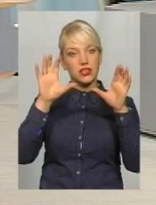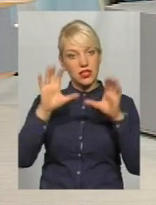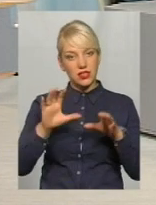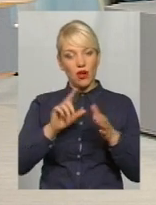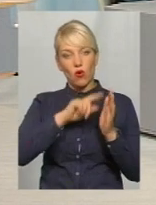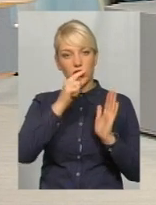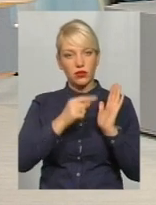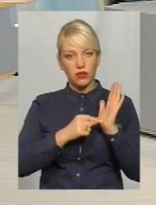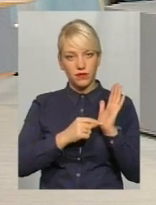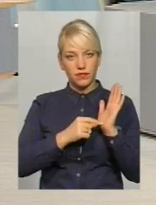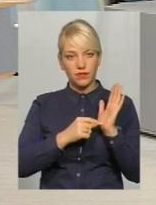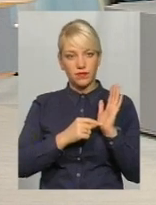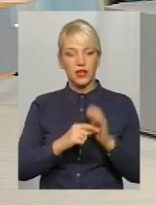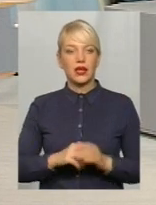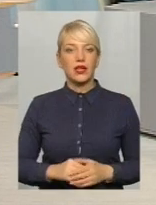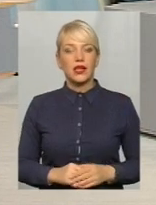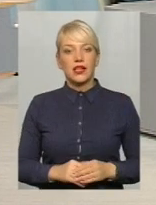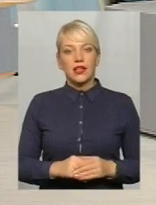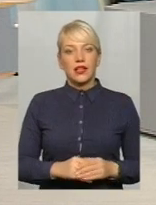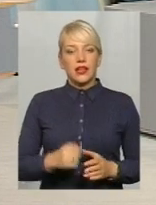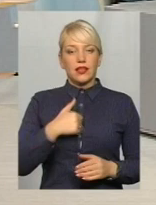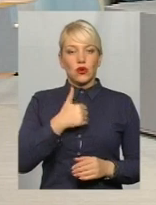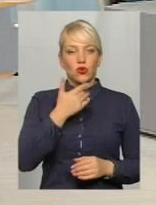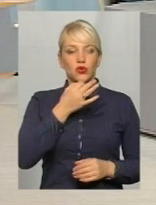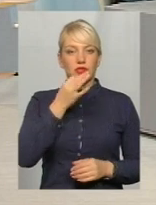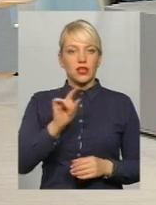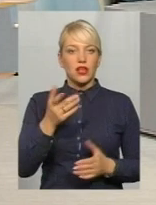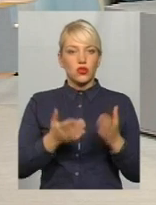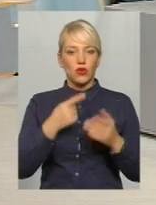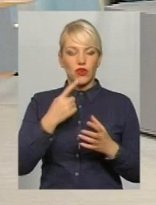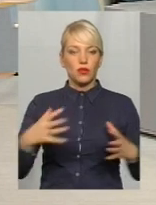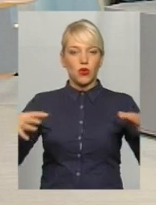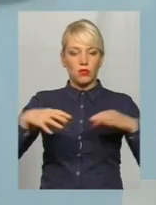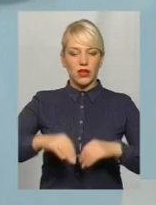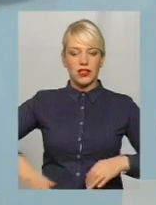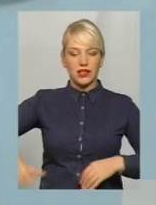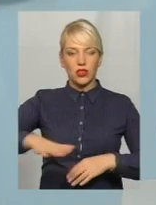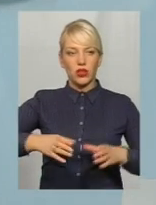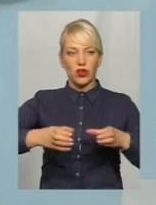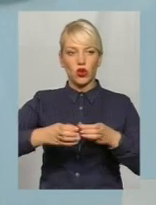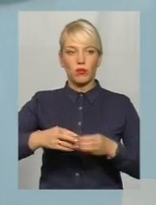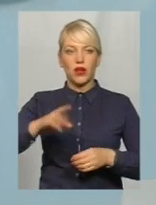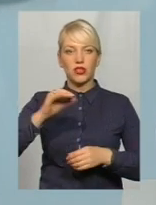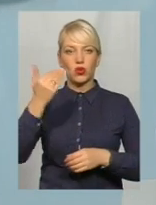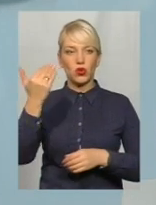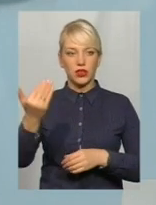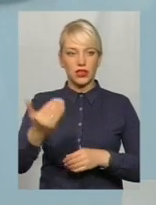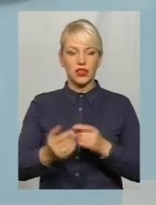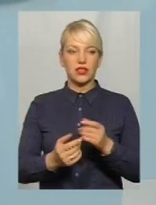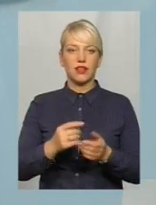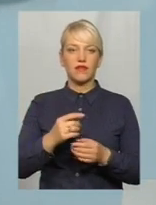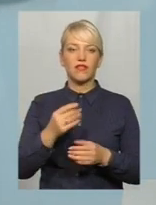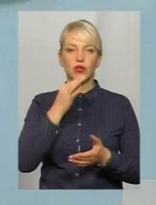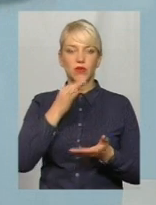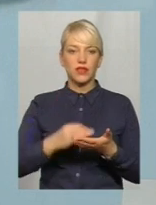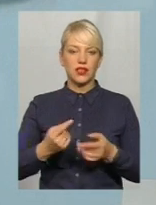прописано в законодавстві? Я хочу сказати, що якщо ми сьогодні говоримо про об'єднані територіальні громади, то саме їх міра відповідальності –